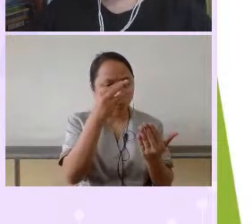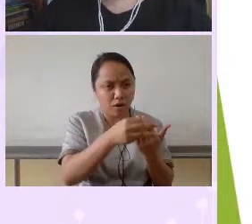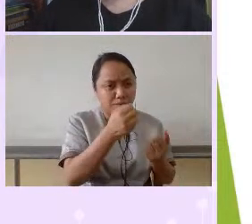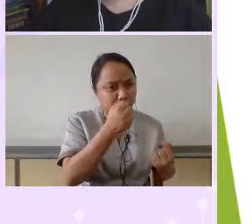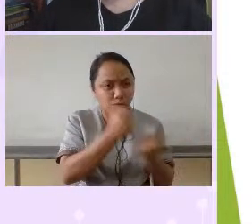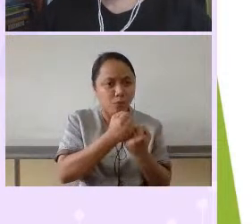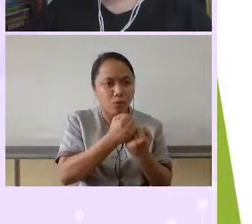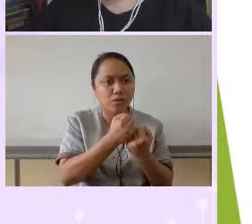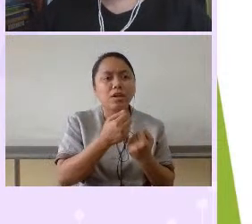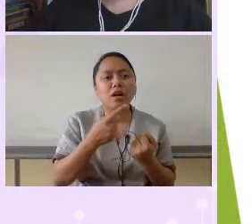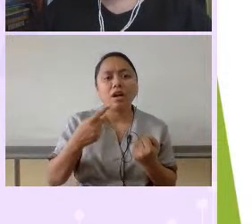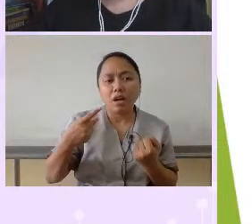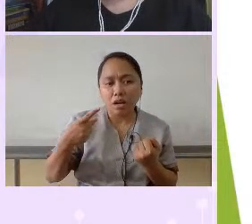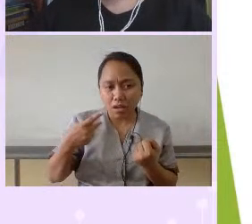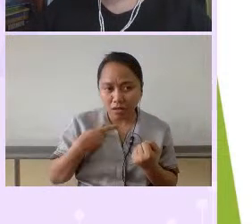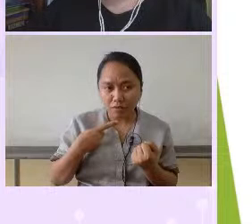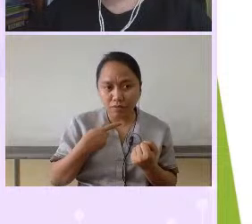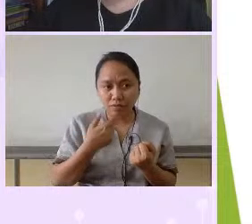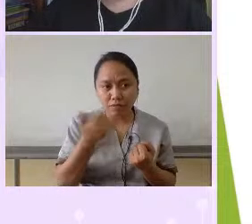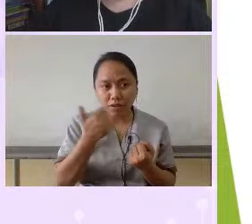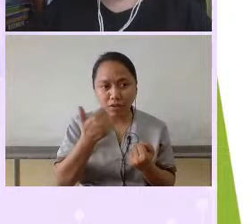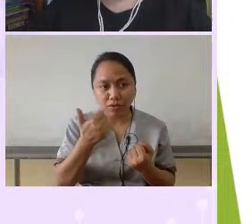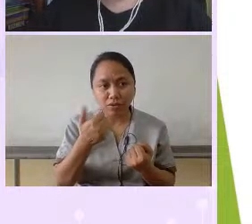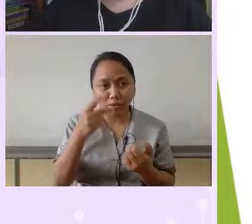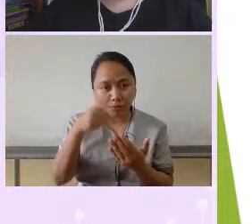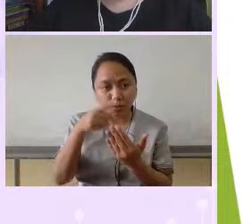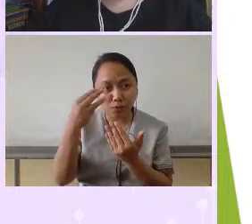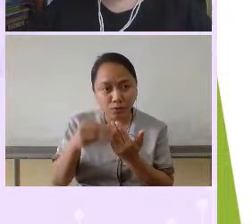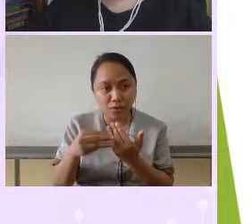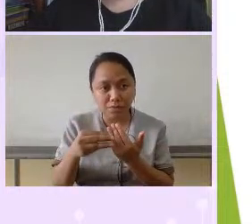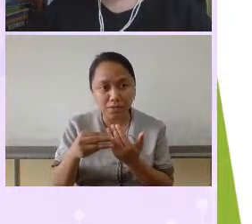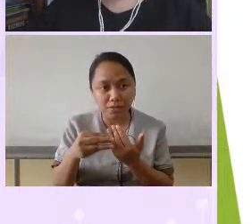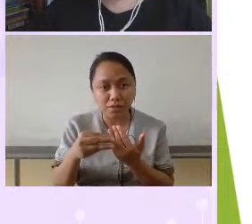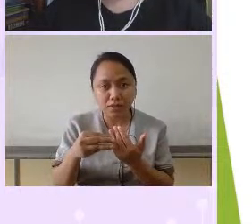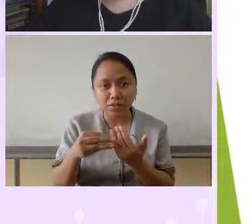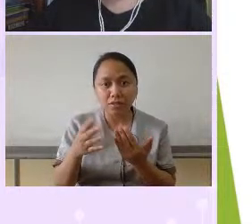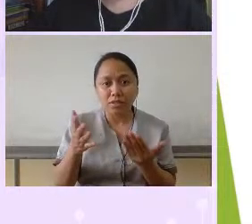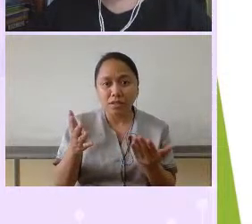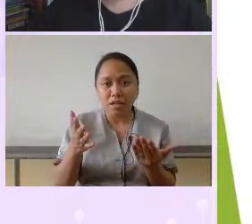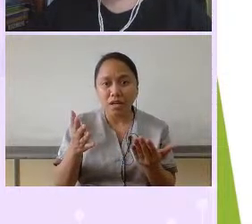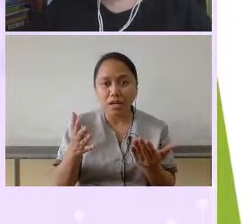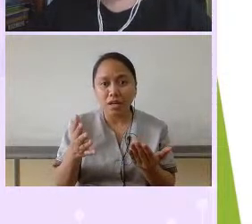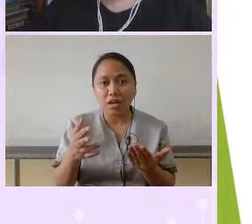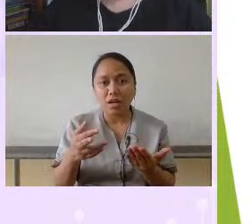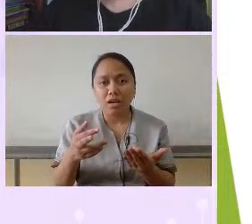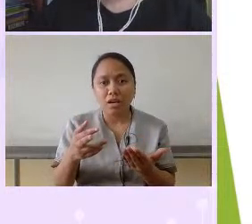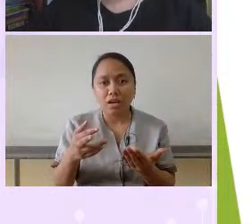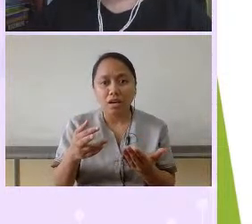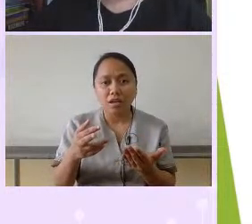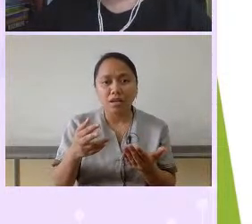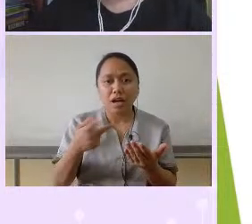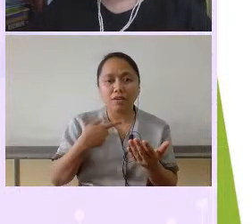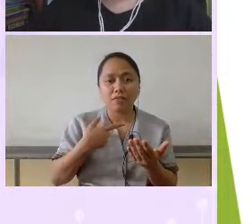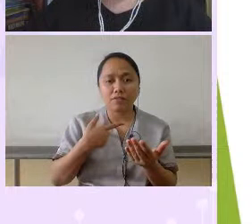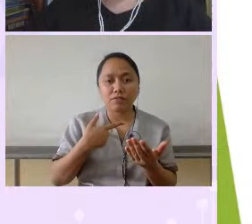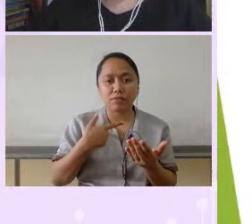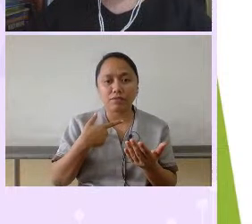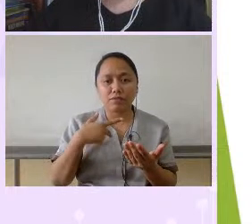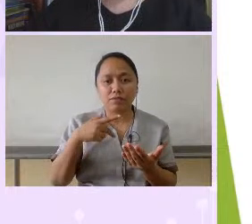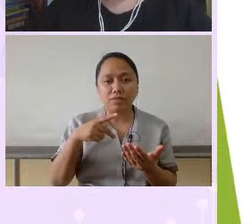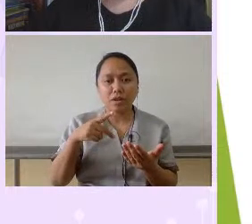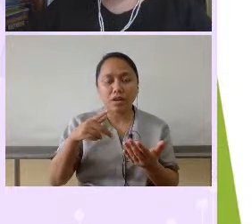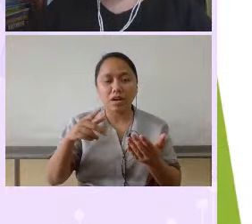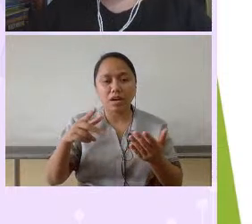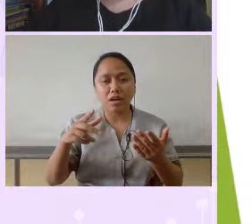sa corn, high-value crops, livestock, fishery, organic agriculture, meron din po tayong lately yung